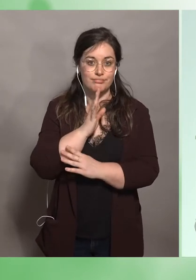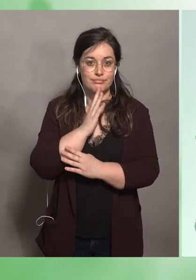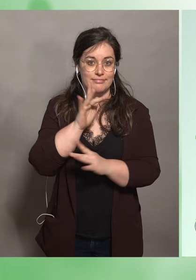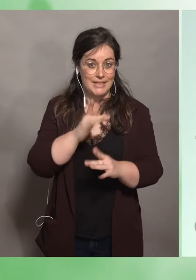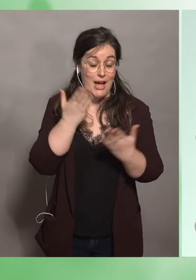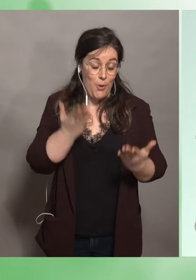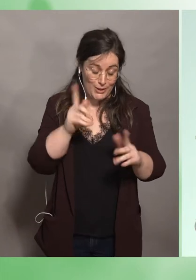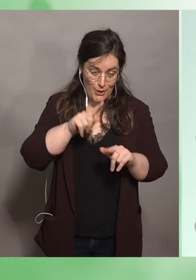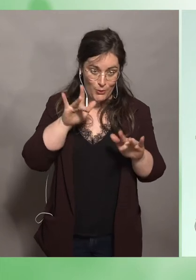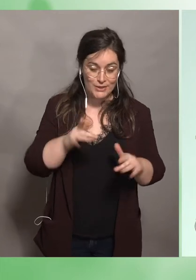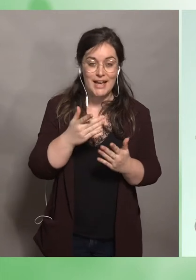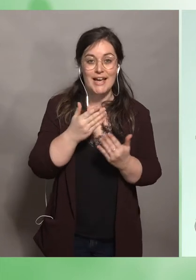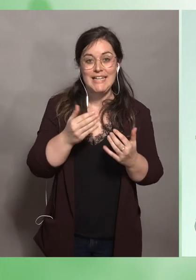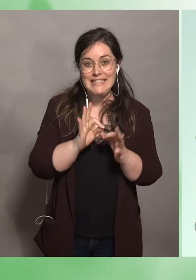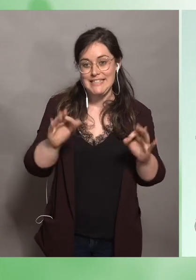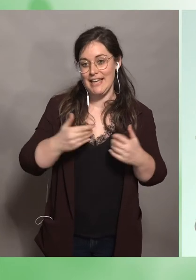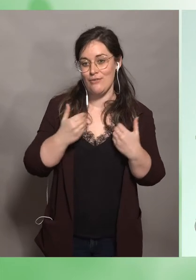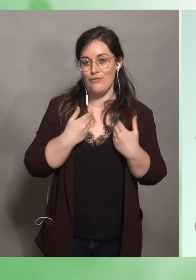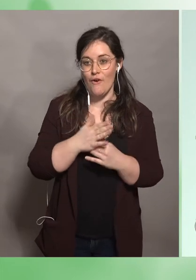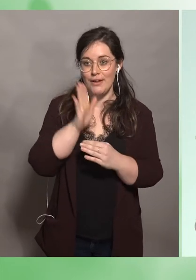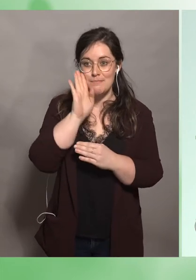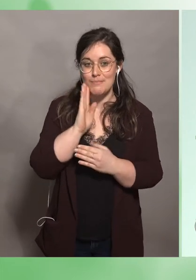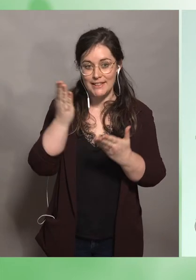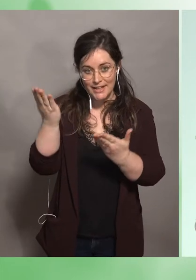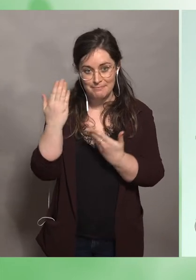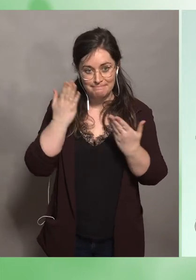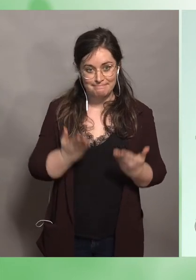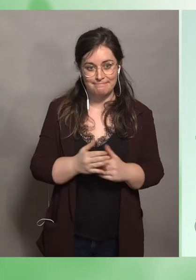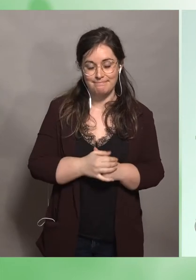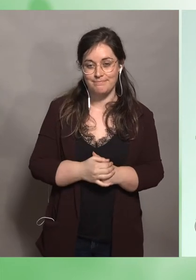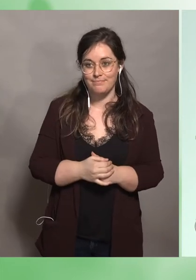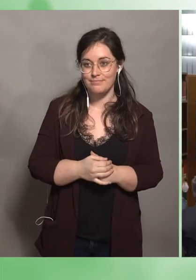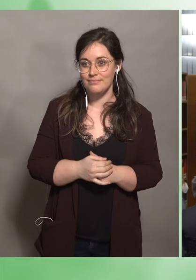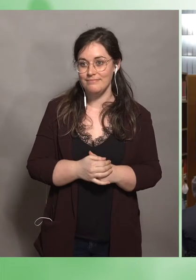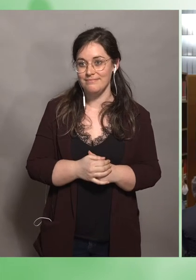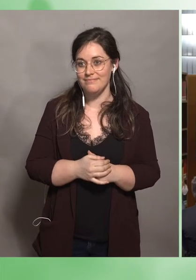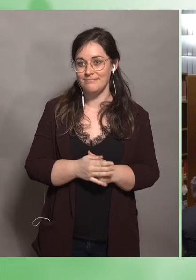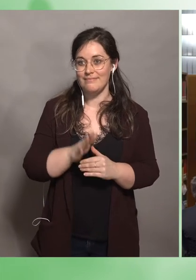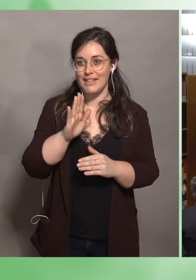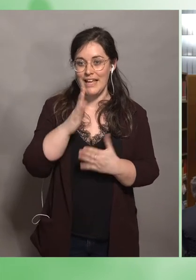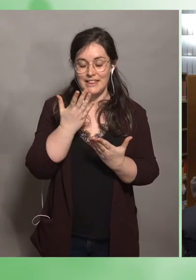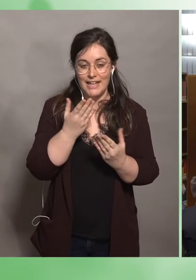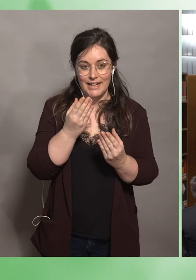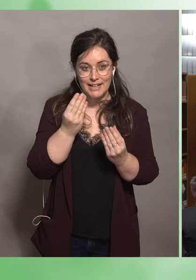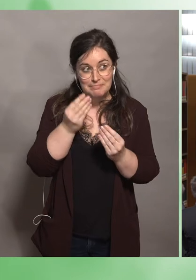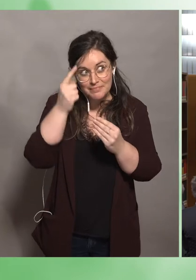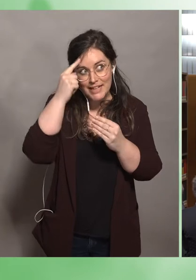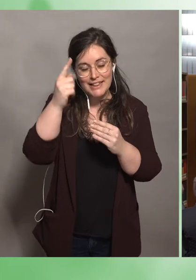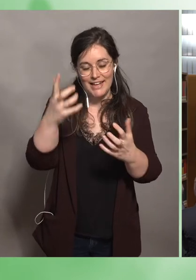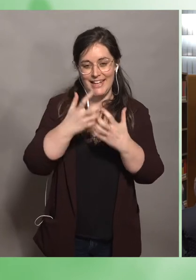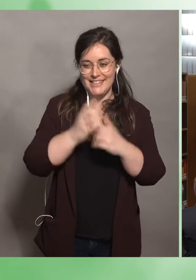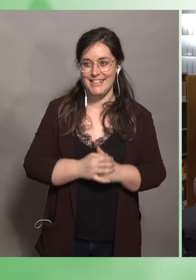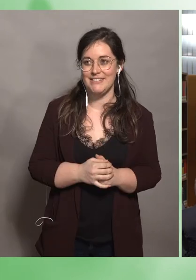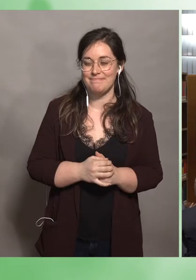heute auch hier bei uns. Ich freue mich wirklich sehr. Bitte Andreas, komm heraus und lass uns an deinen inspirierenden Gedanken teilhaben.